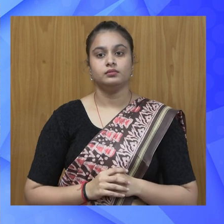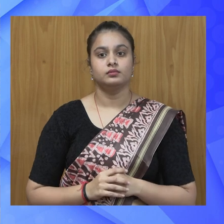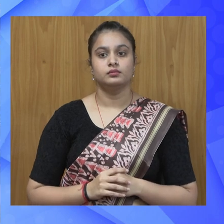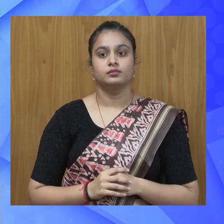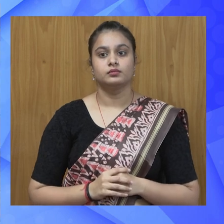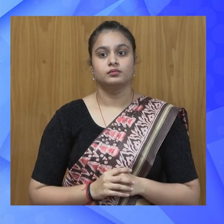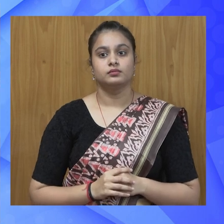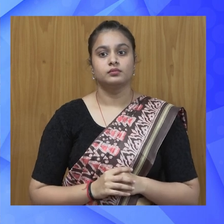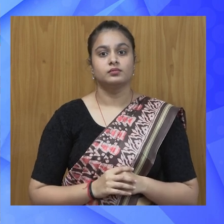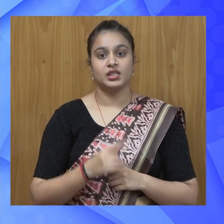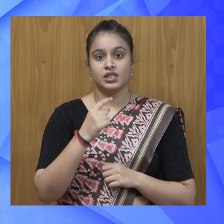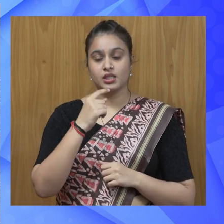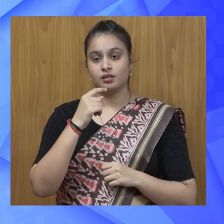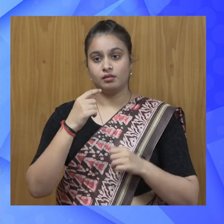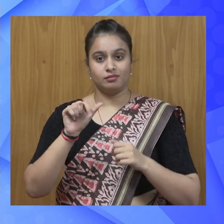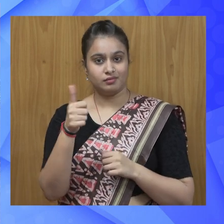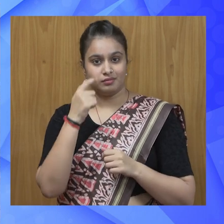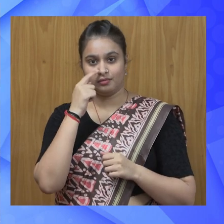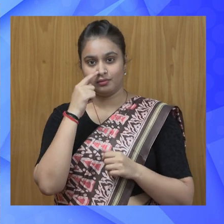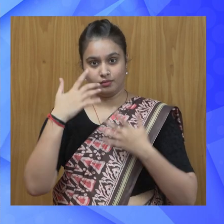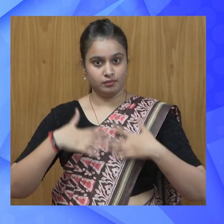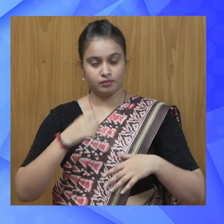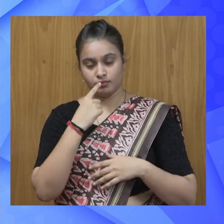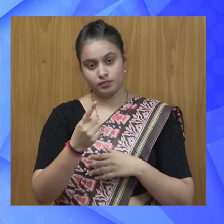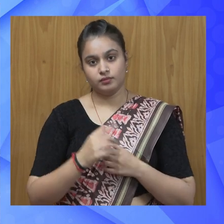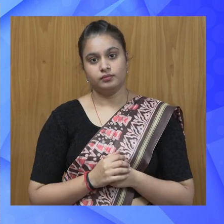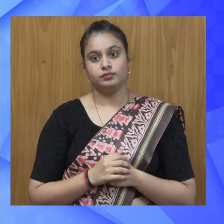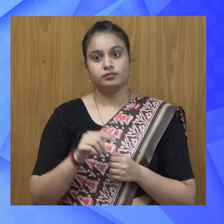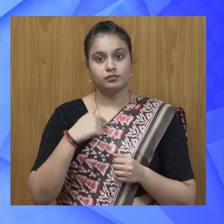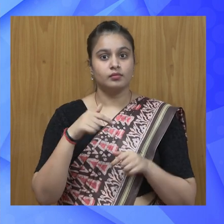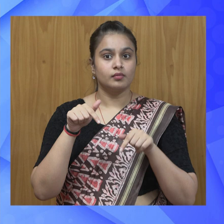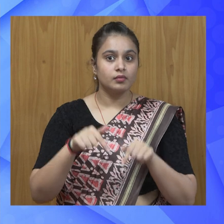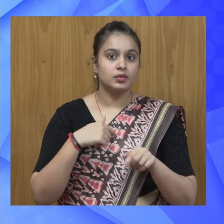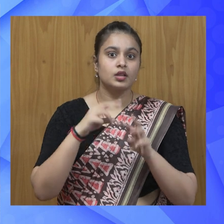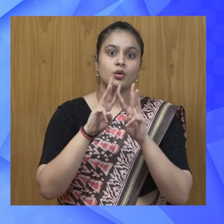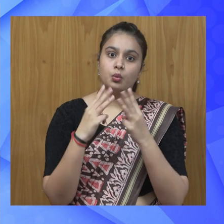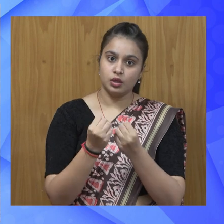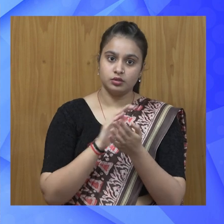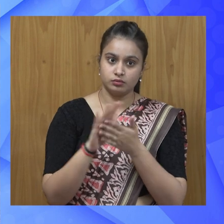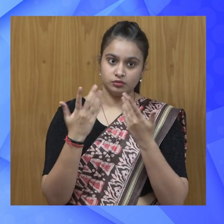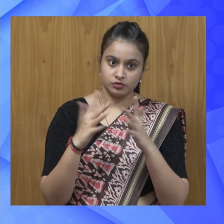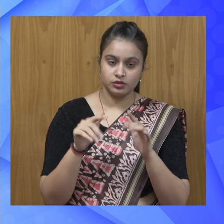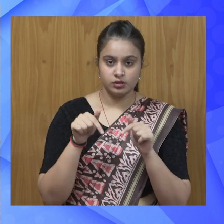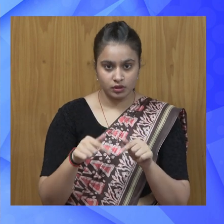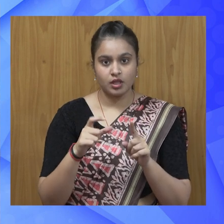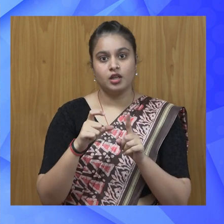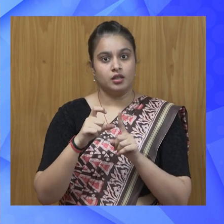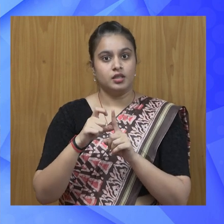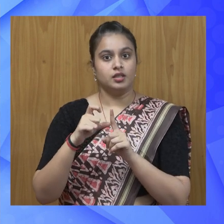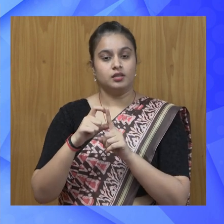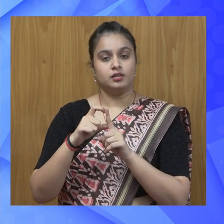As we come to the close of this highly informative workshop, I would like to invite Madam Sudha Meena, Deputy